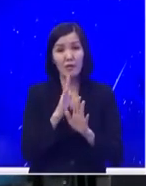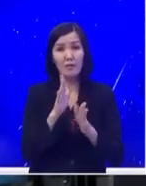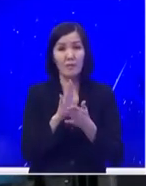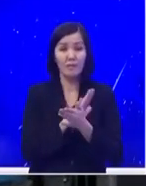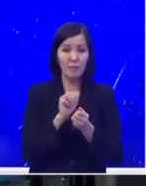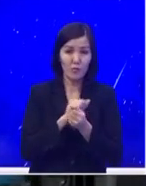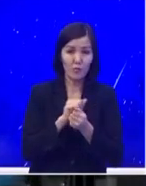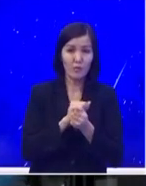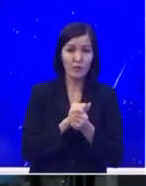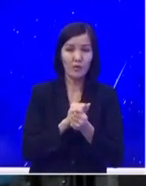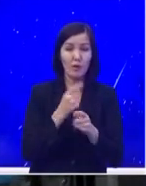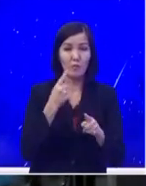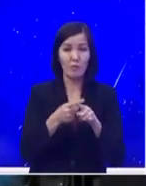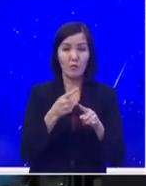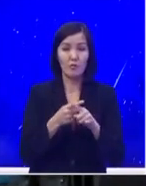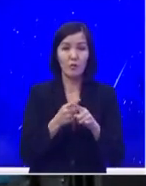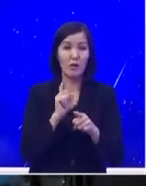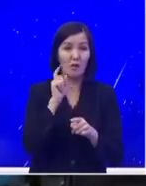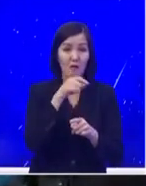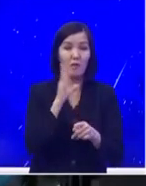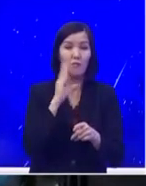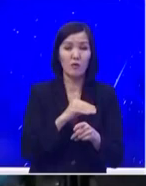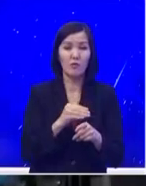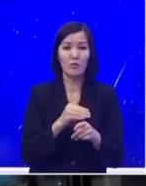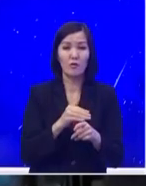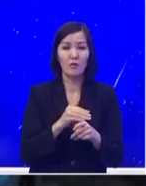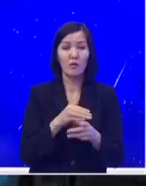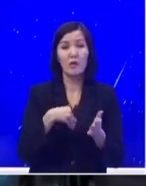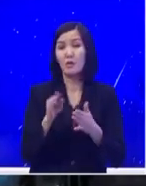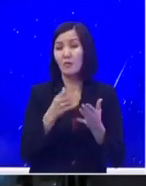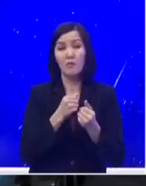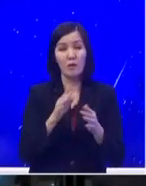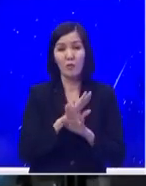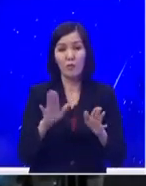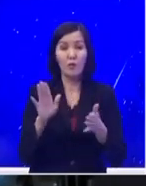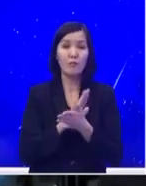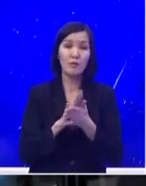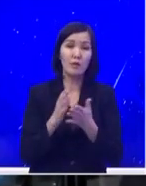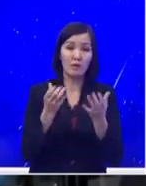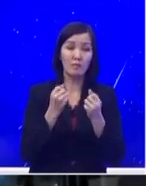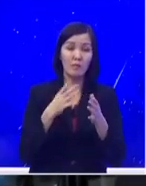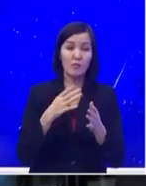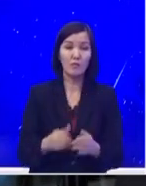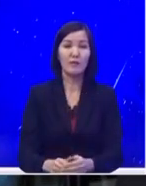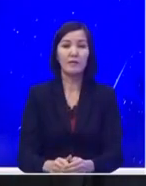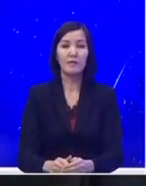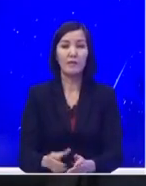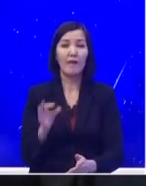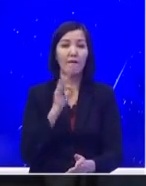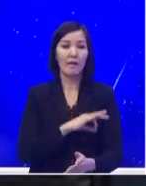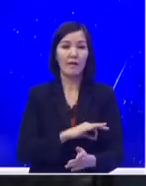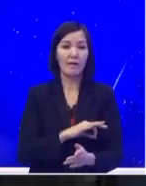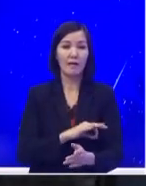деньгам, честно сказать, плюс в экономическом плане. Я уже пакеты не покупаю, а уже в бесплатные раздаю. То есть мне выгодно.